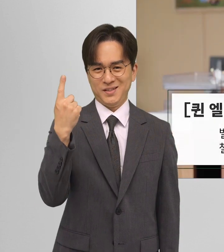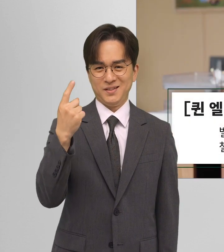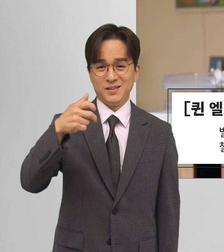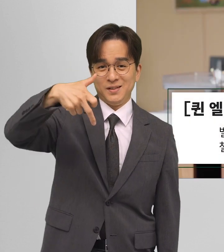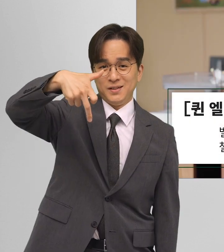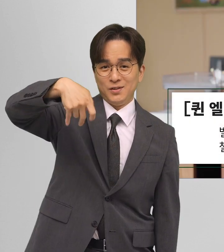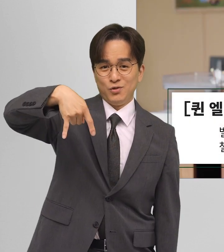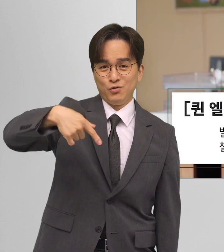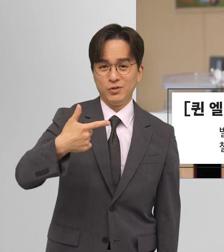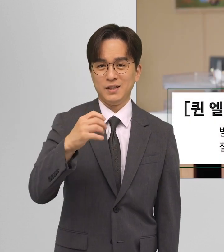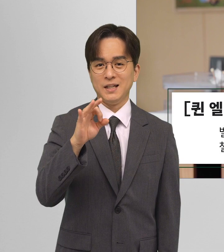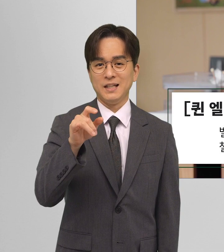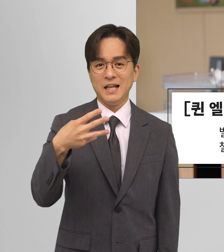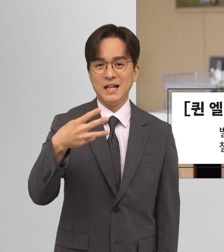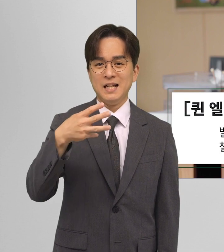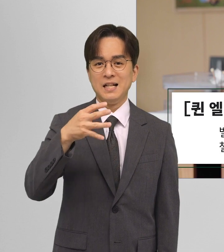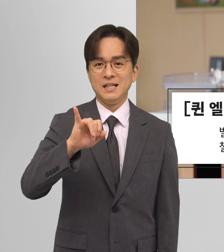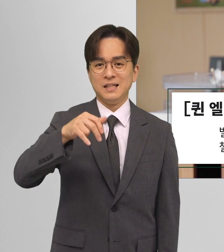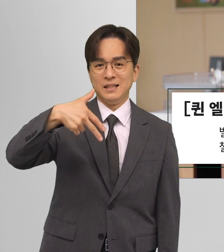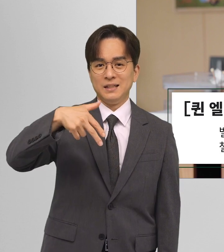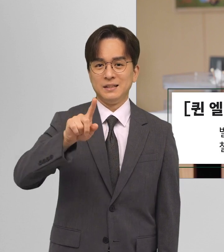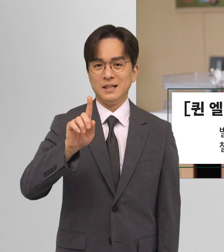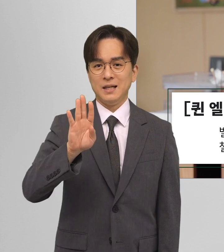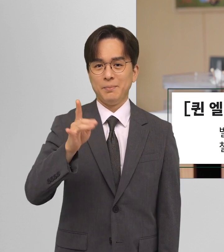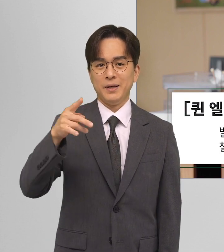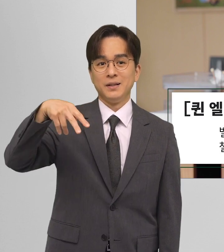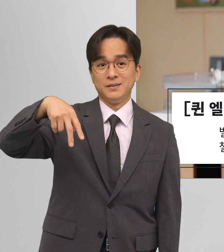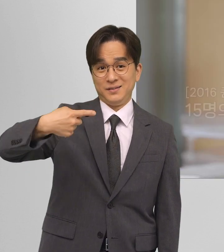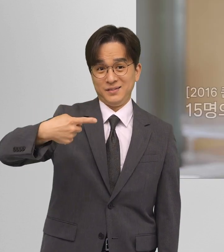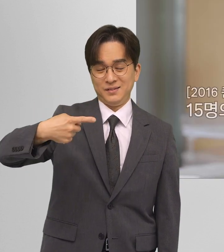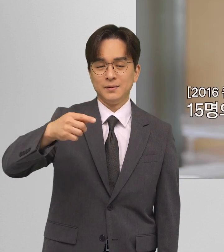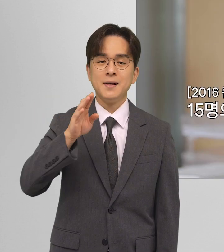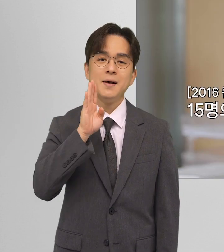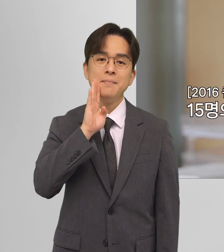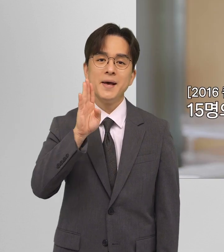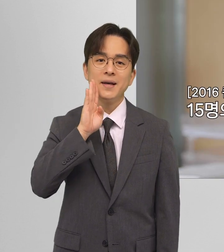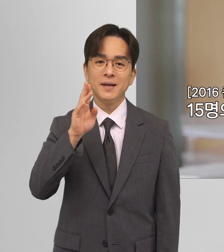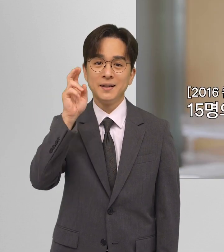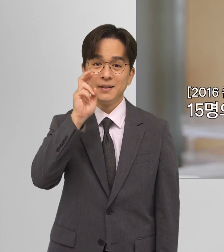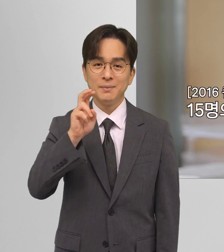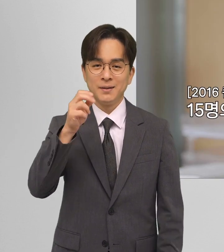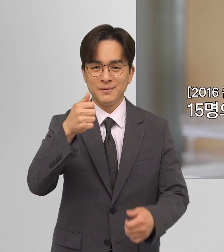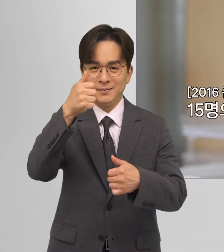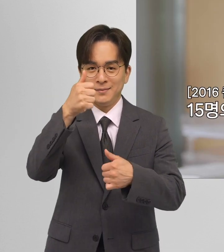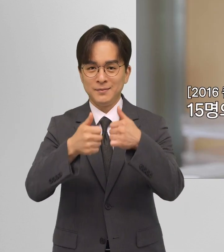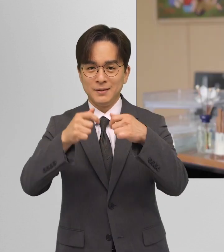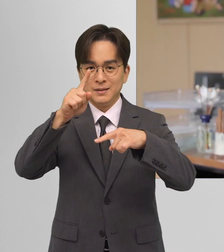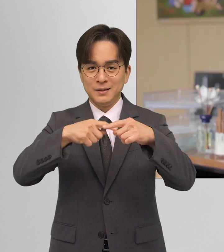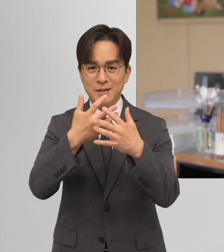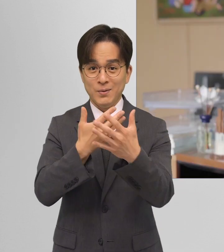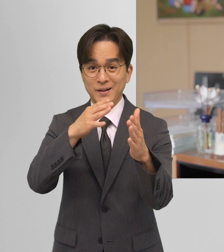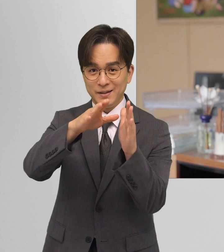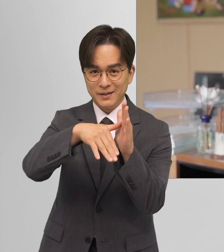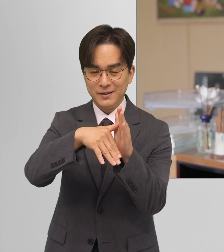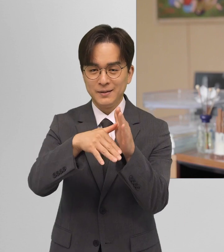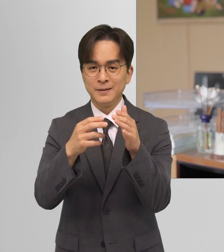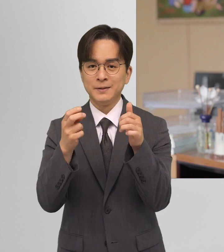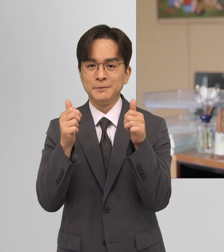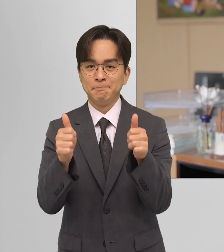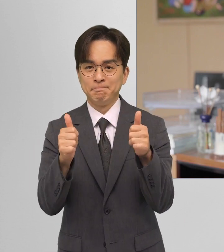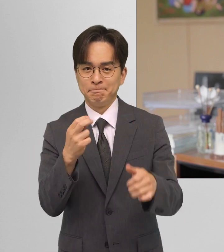퀸 엘리자베스에서는 본선 심사 때 한국인 심사가 2분이 있었어요. 그거는